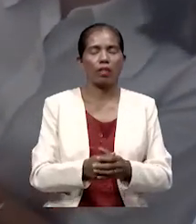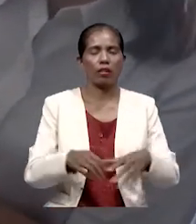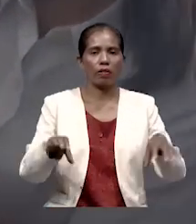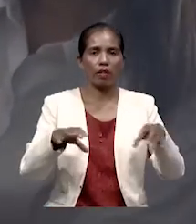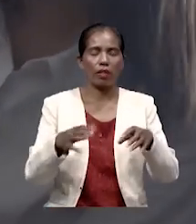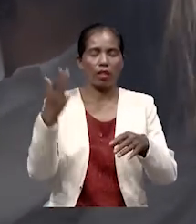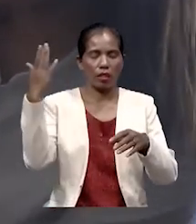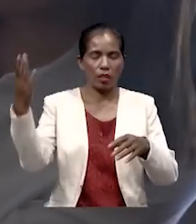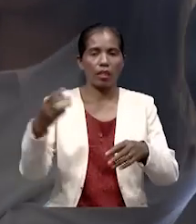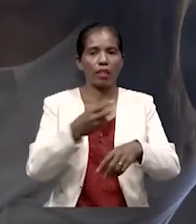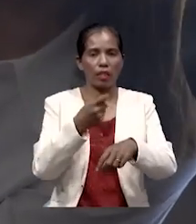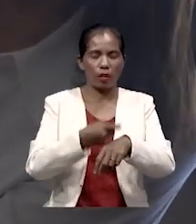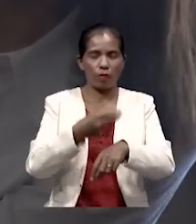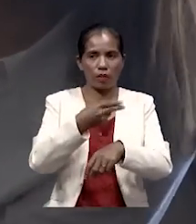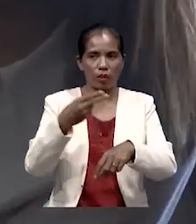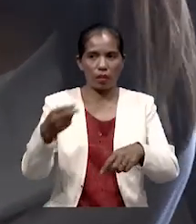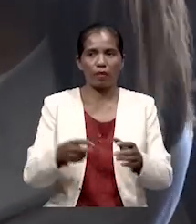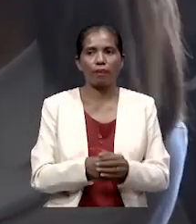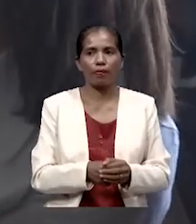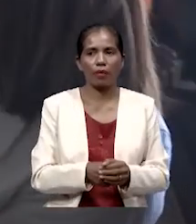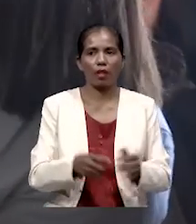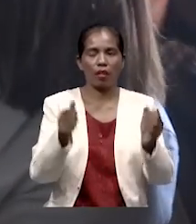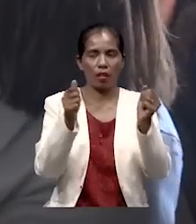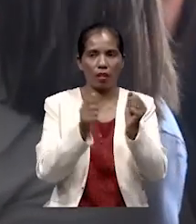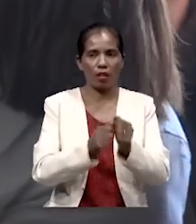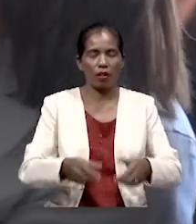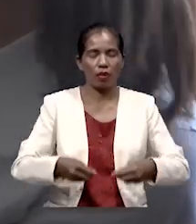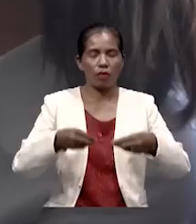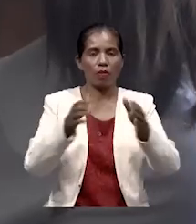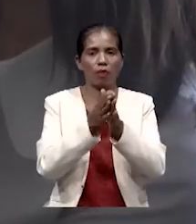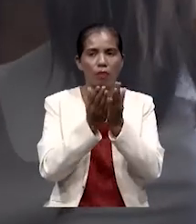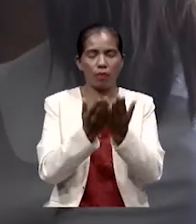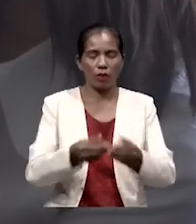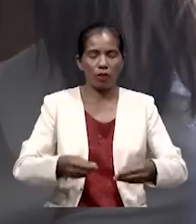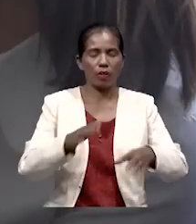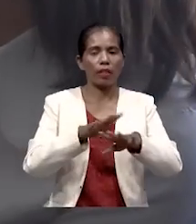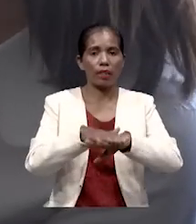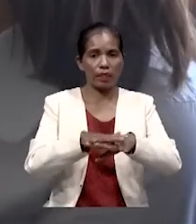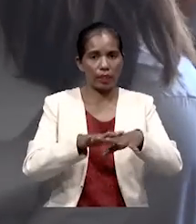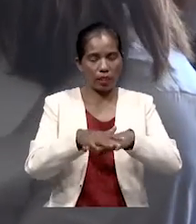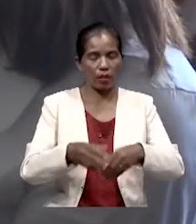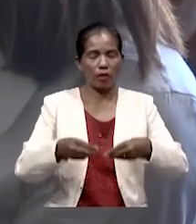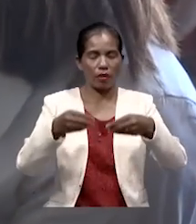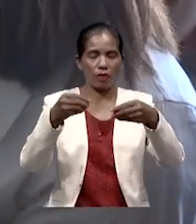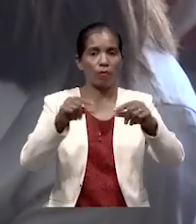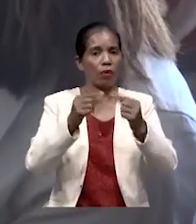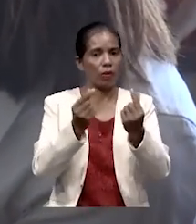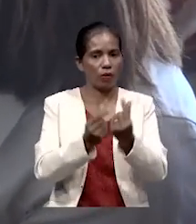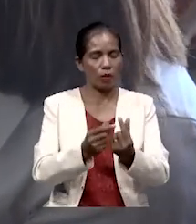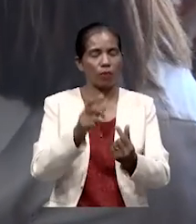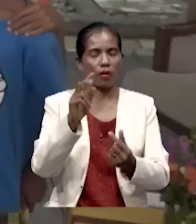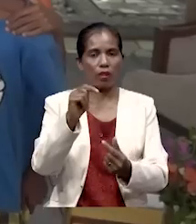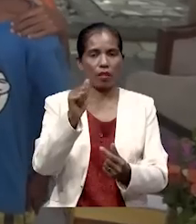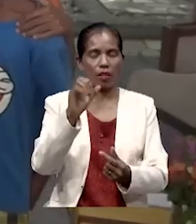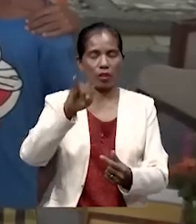Indonesia. Afo ing ne sanana akompanyo si Kalbo Adelai entrega livro notais ba ekipa Najwa Shihab nian. Tuir informasaung a